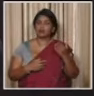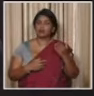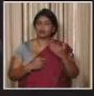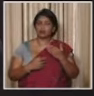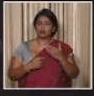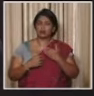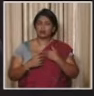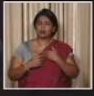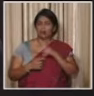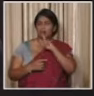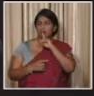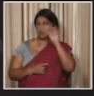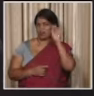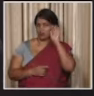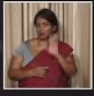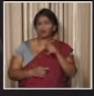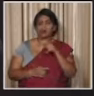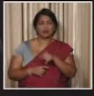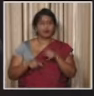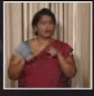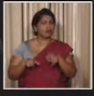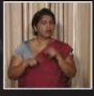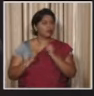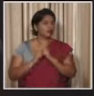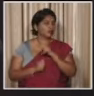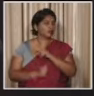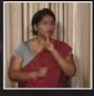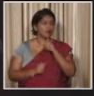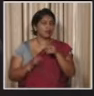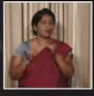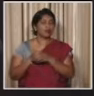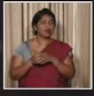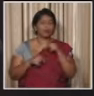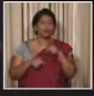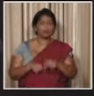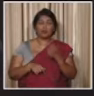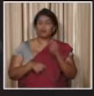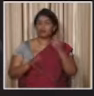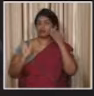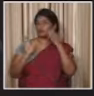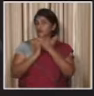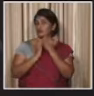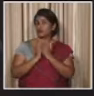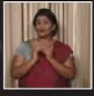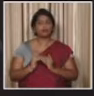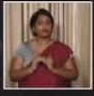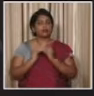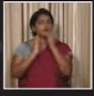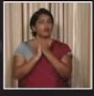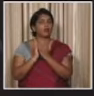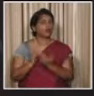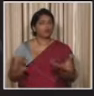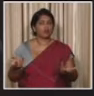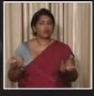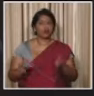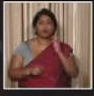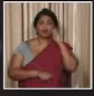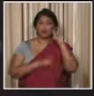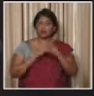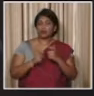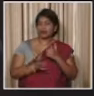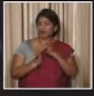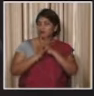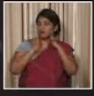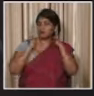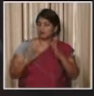මම හිතන්නේ අපි අහන්න ඕනේ. දැන් මොකද්ද එතුමාගේ මේ කණ්ඩායම් වල දැන් ආර්ථික න්‍යාය මේක ගොඩ ගන්න ජනතාවට දරා